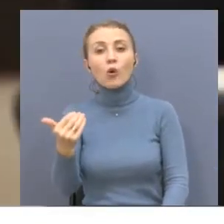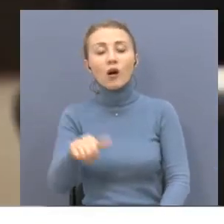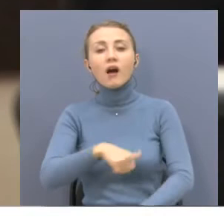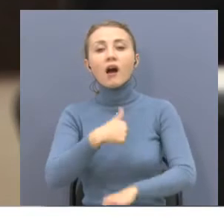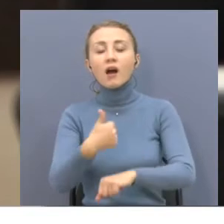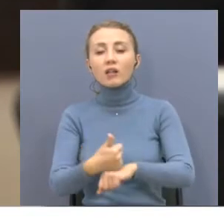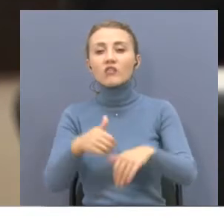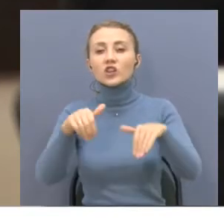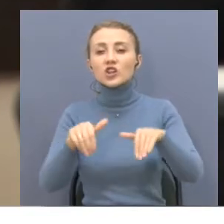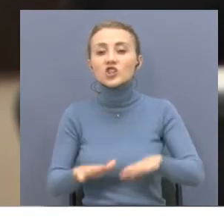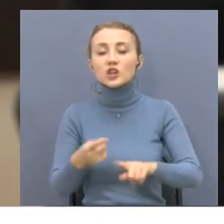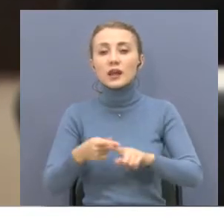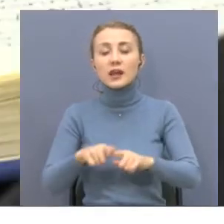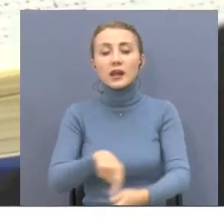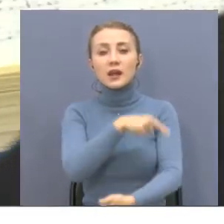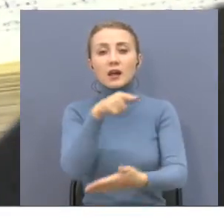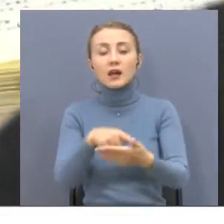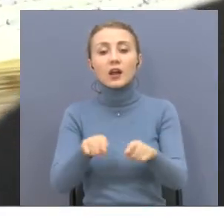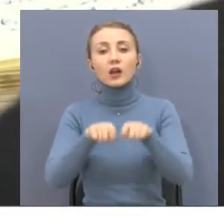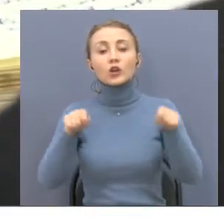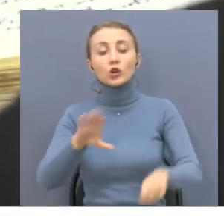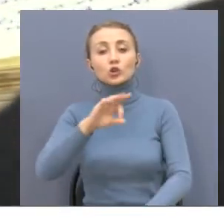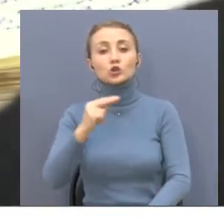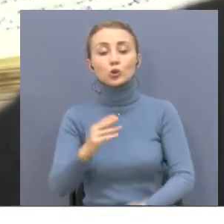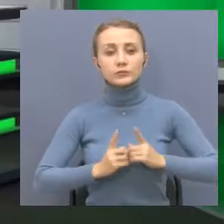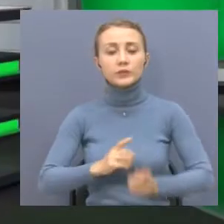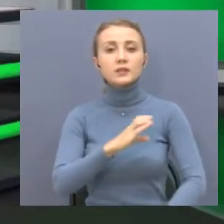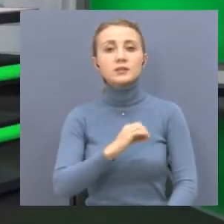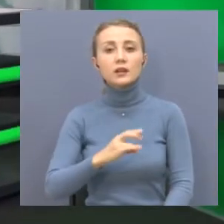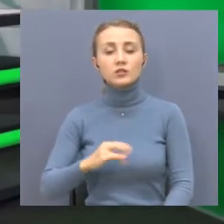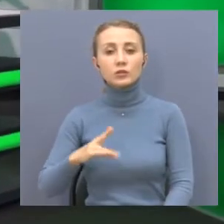жасау. Айсауле Сезбек, Сабыр Құлатай, Алмас Садуақасов, Көкше ақпарат.